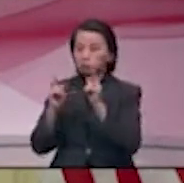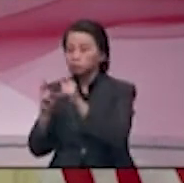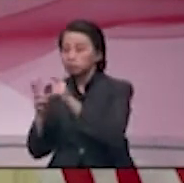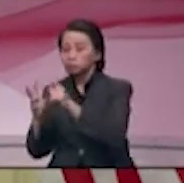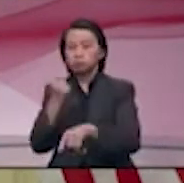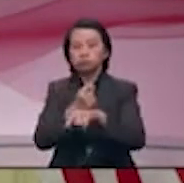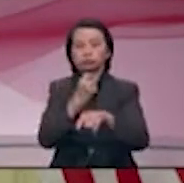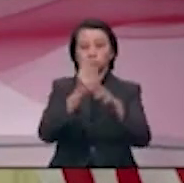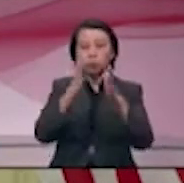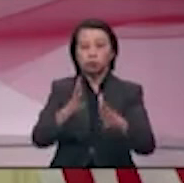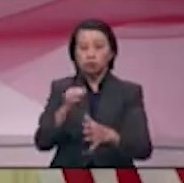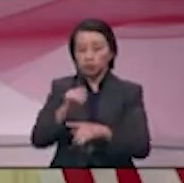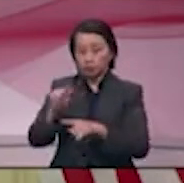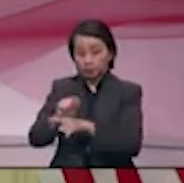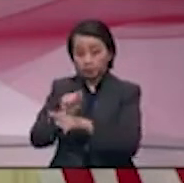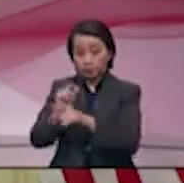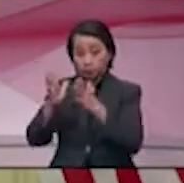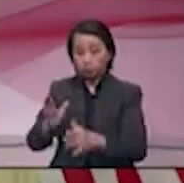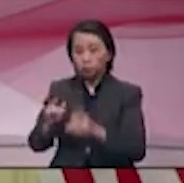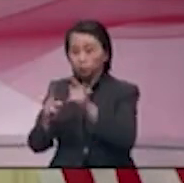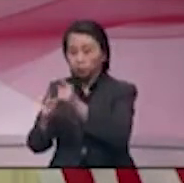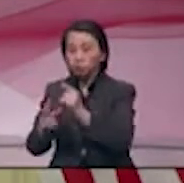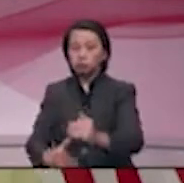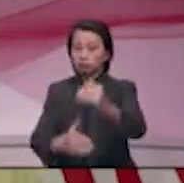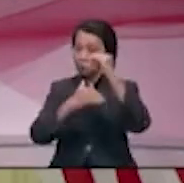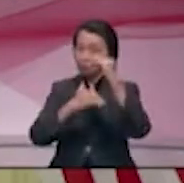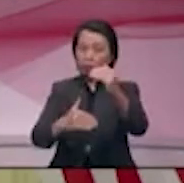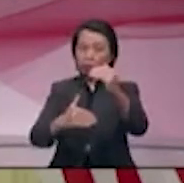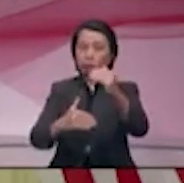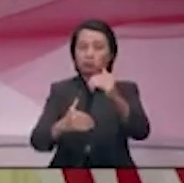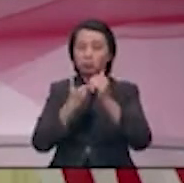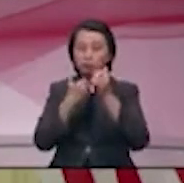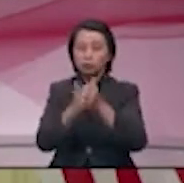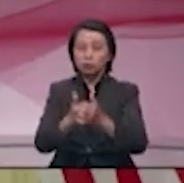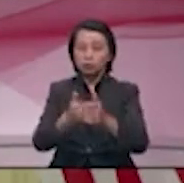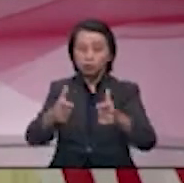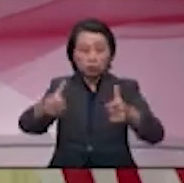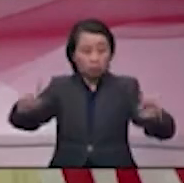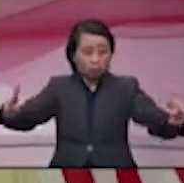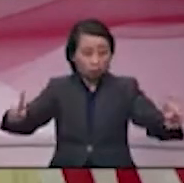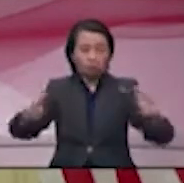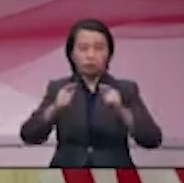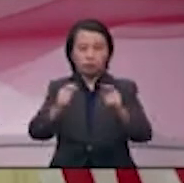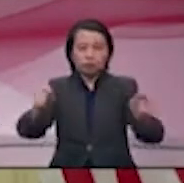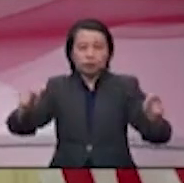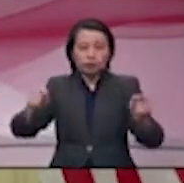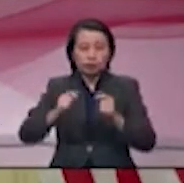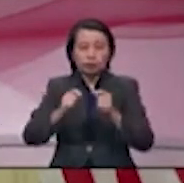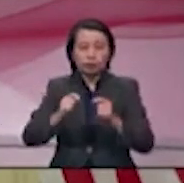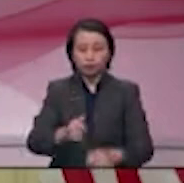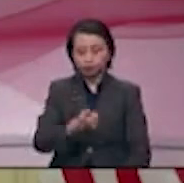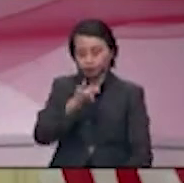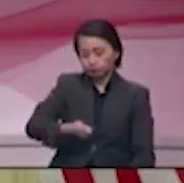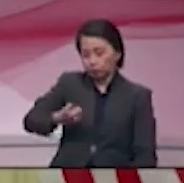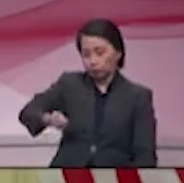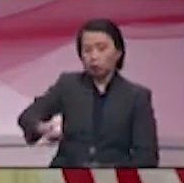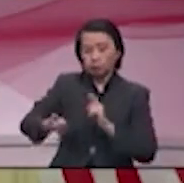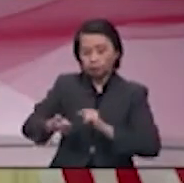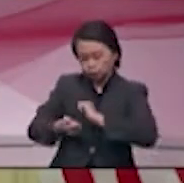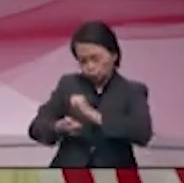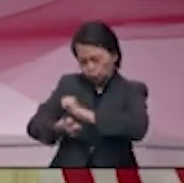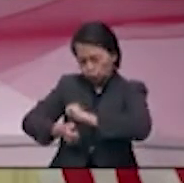petugas dan pengguna diharapkan dan mengikuti sesi dan keluasan premis peralatan perlu